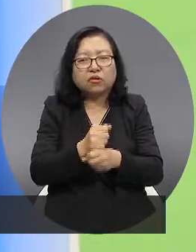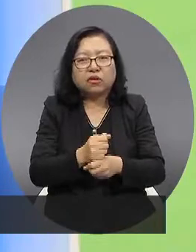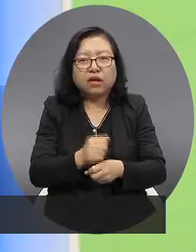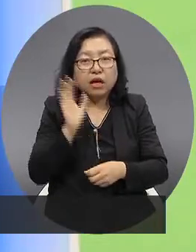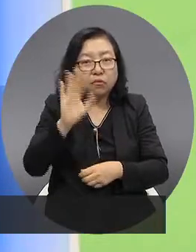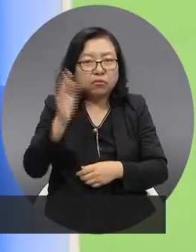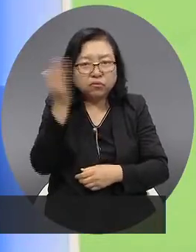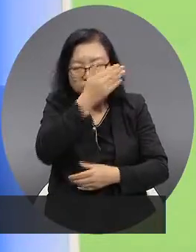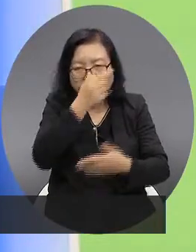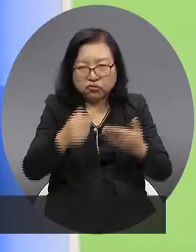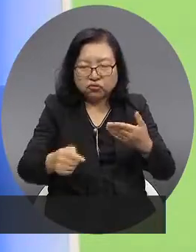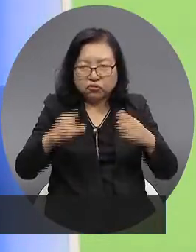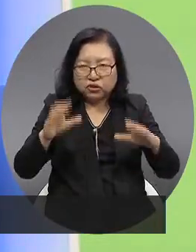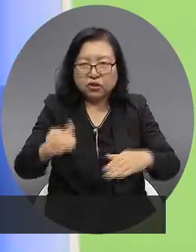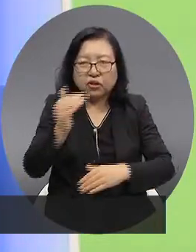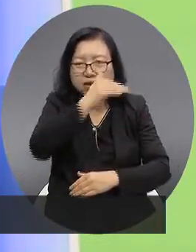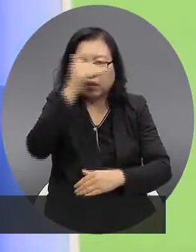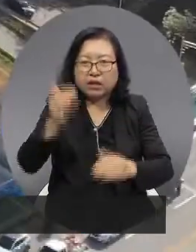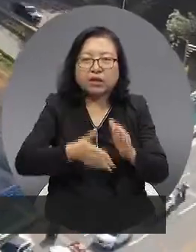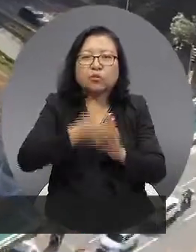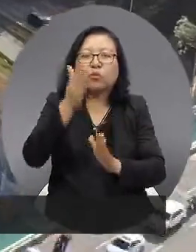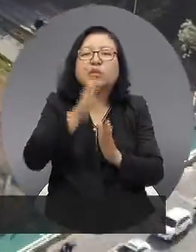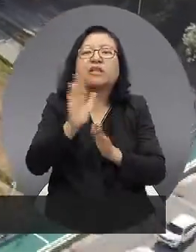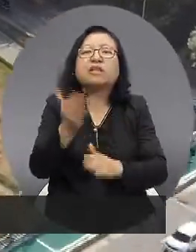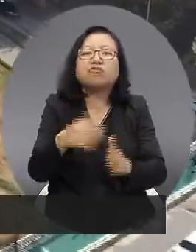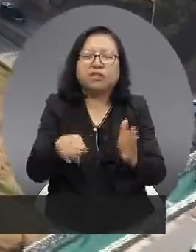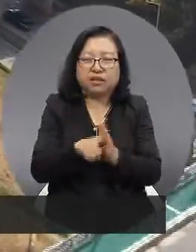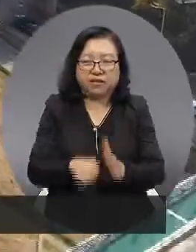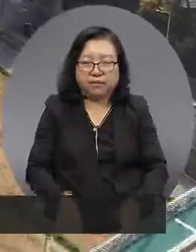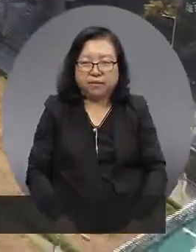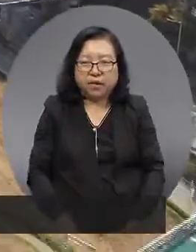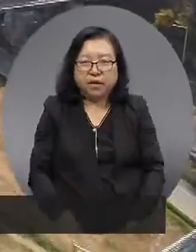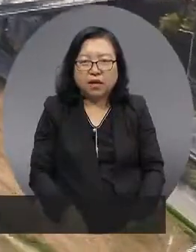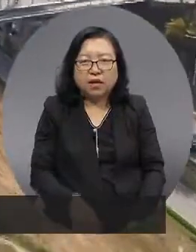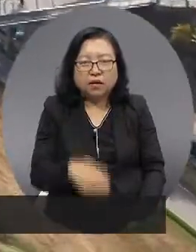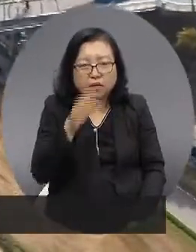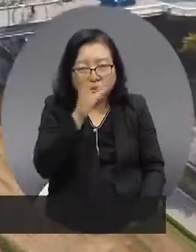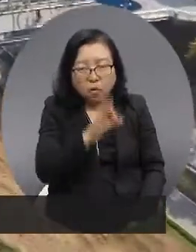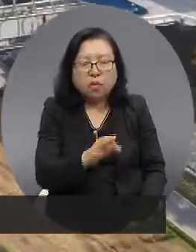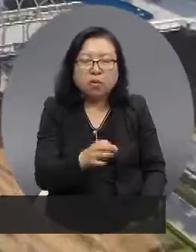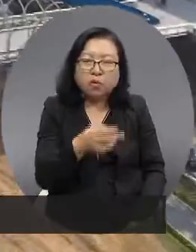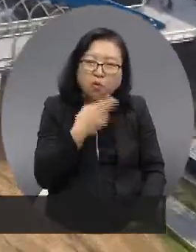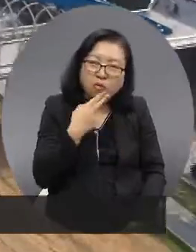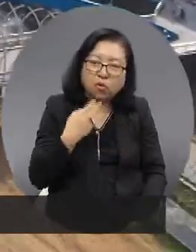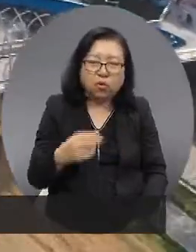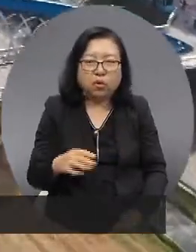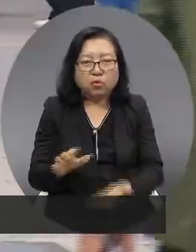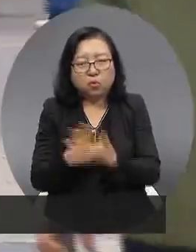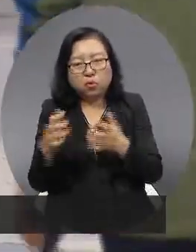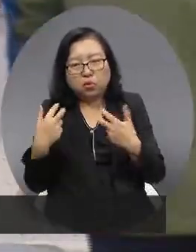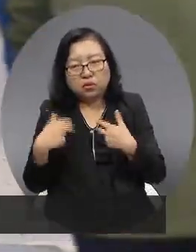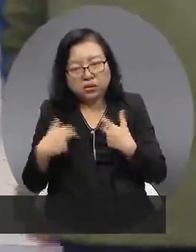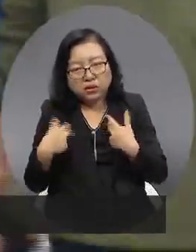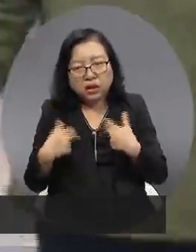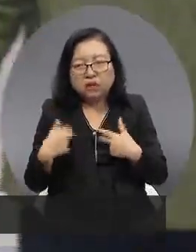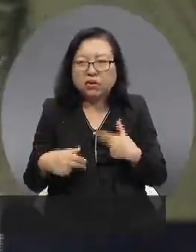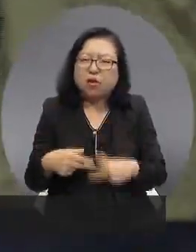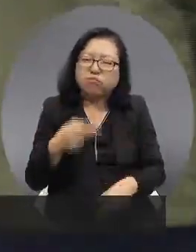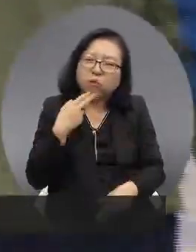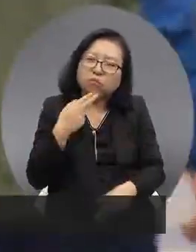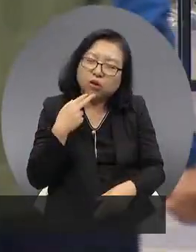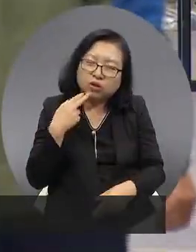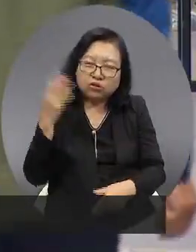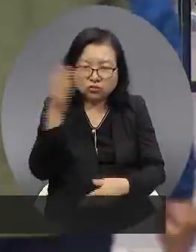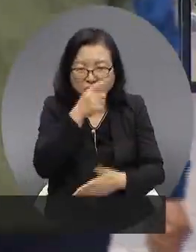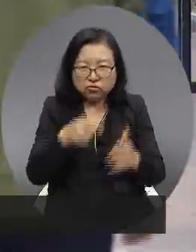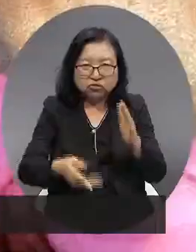관광도시로 발전해 나갈 수 있도록. 볼 것은 없고 놀거리와 즐길 거리가 부족해 노잼 도시로